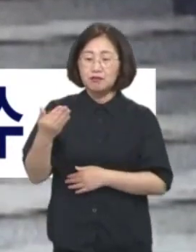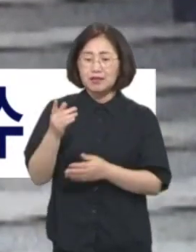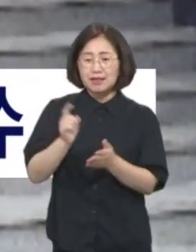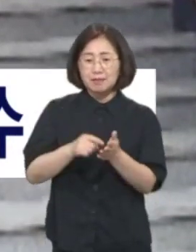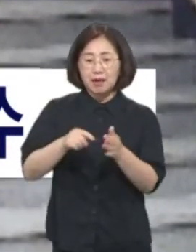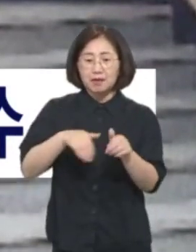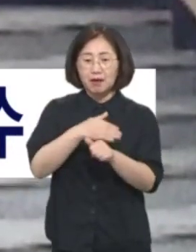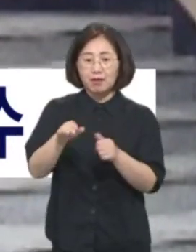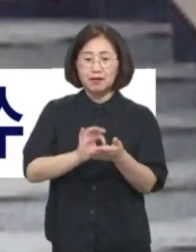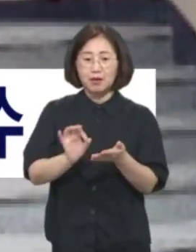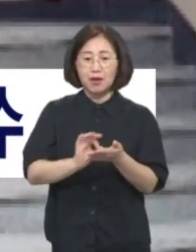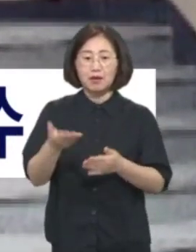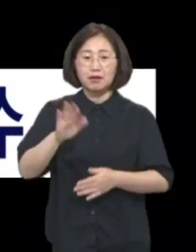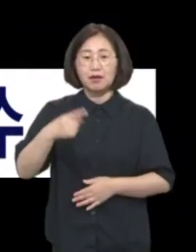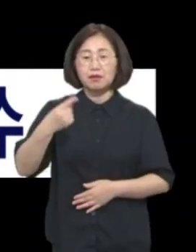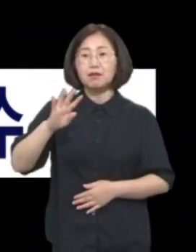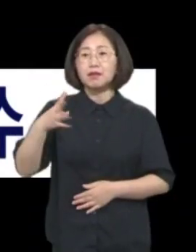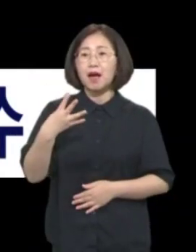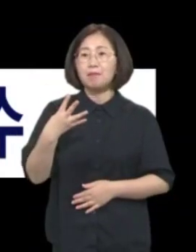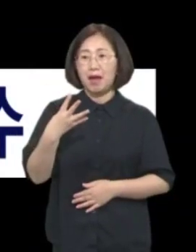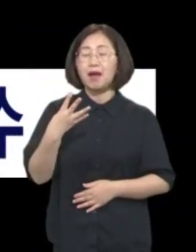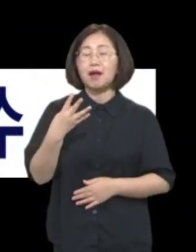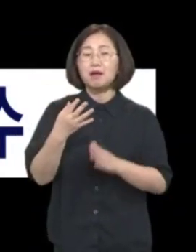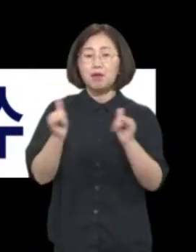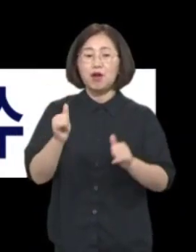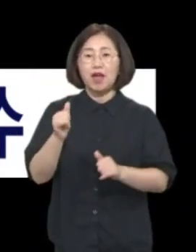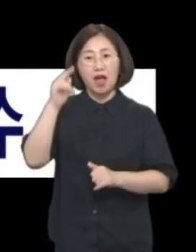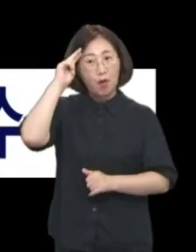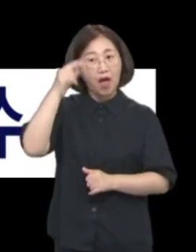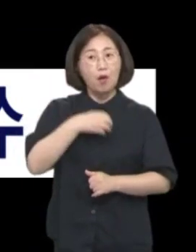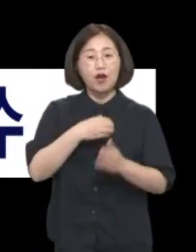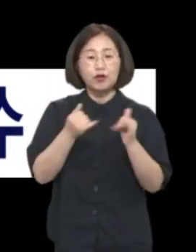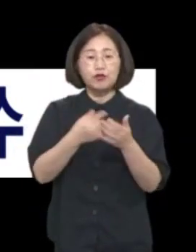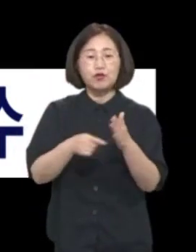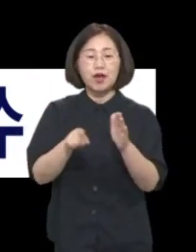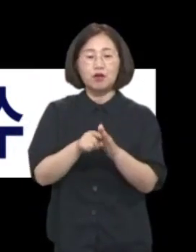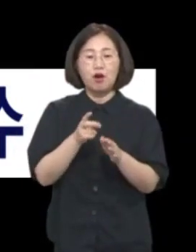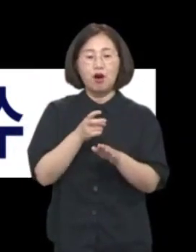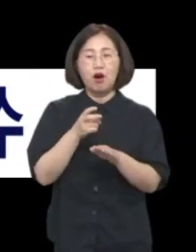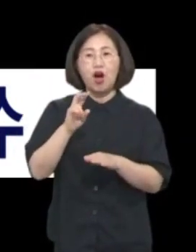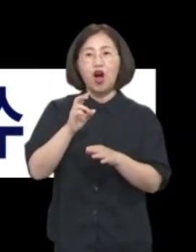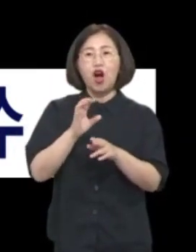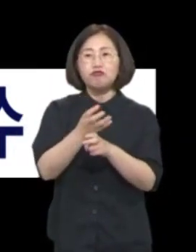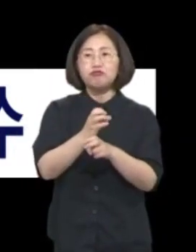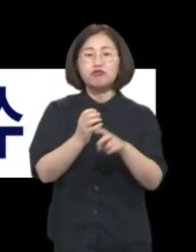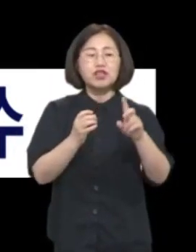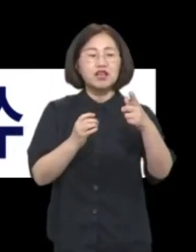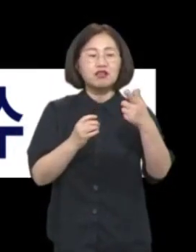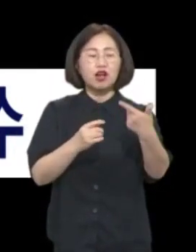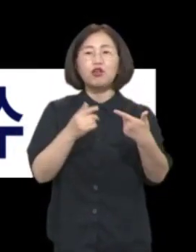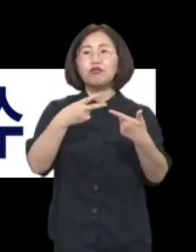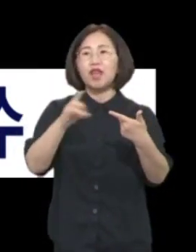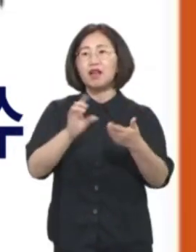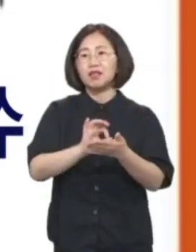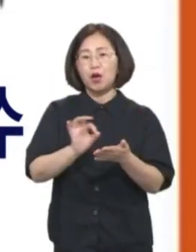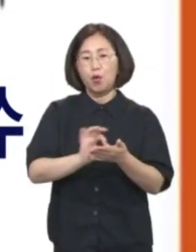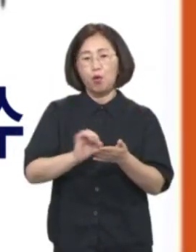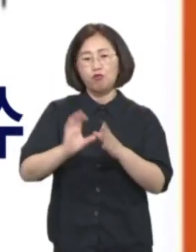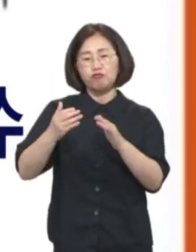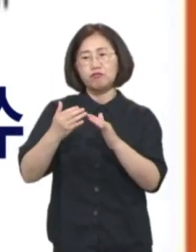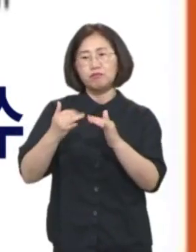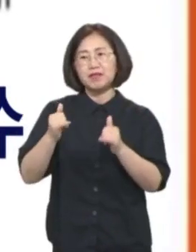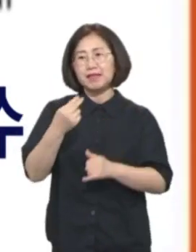하는데 1,400여 명의 잼버리 대원들을 위해 구급차를 6대나 동원한 것은 국민 생명을 담보로 한 위험한